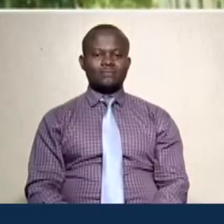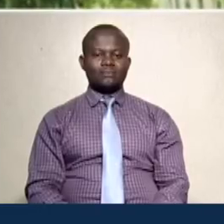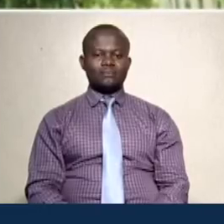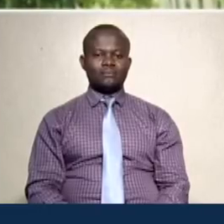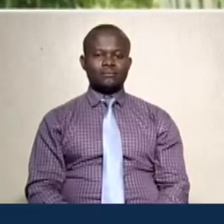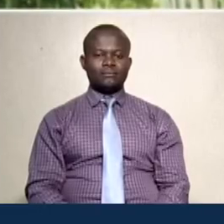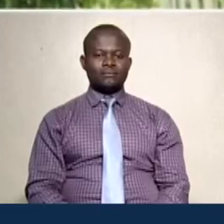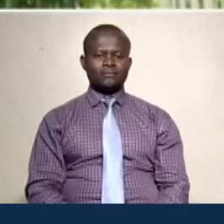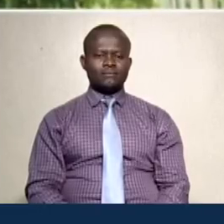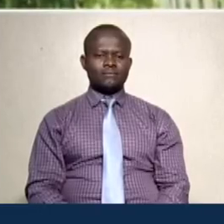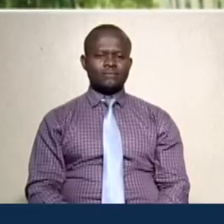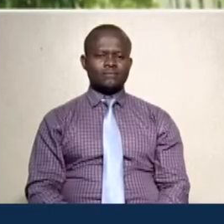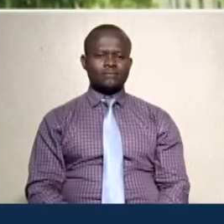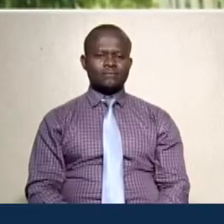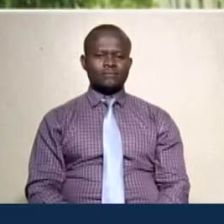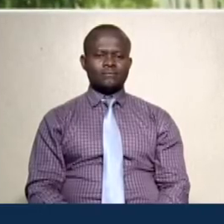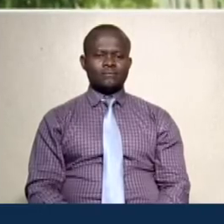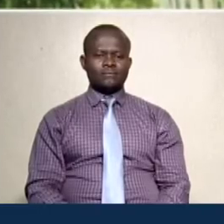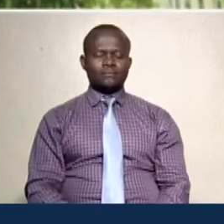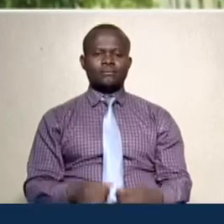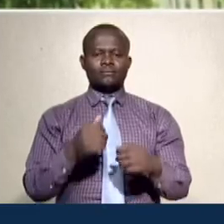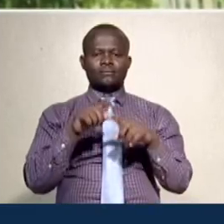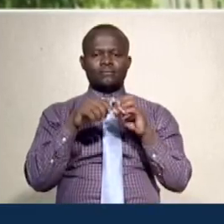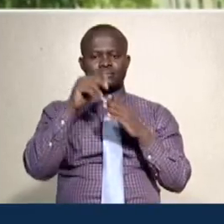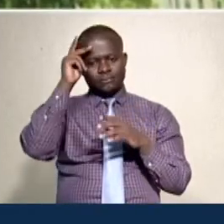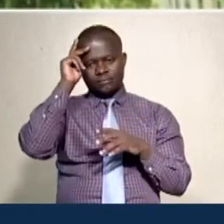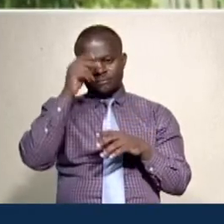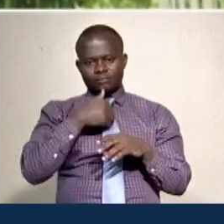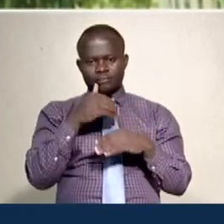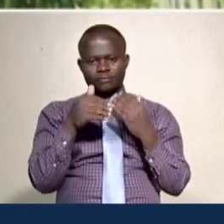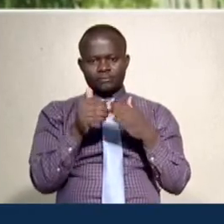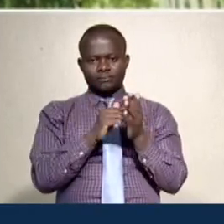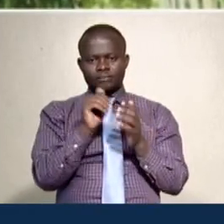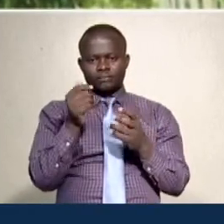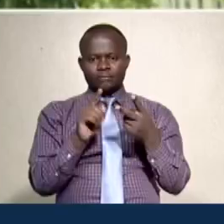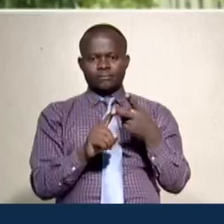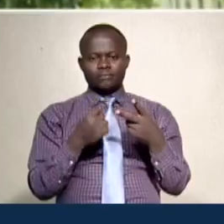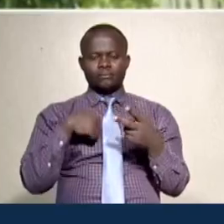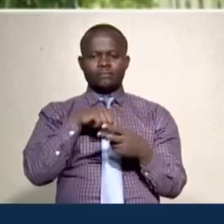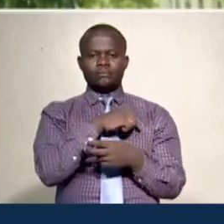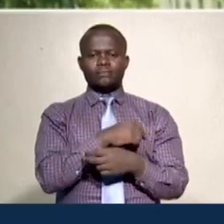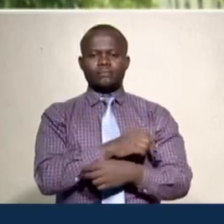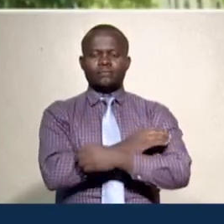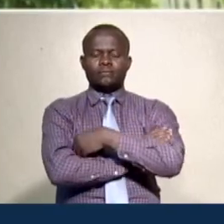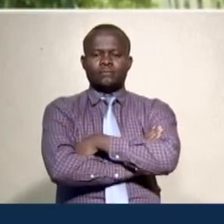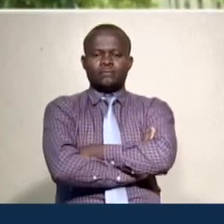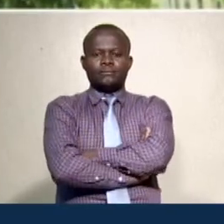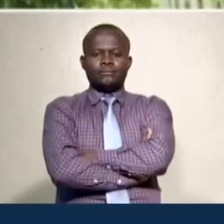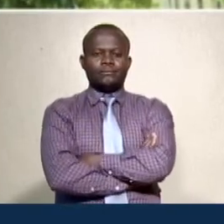and the committee goes ahead. Dear graduates, allow me to say that it has been